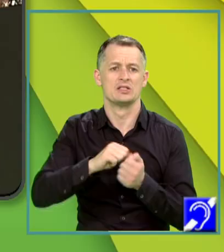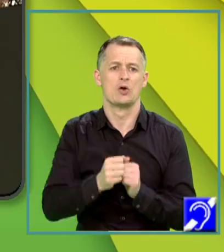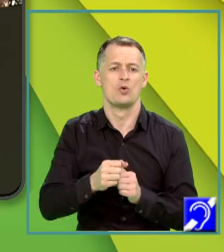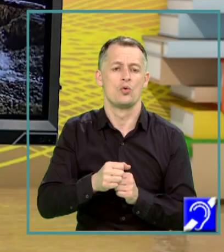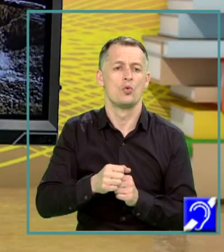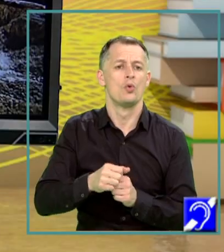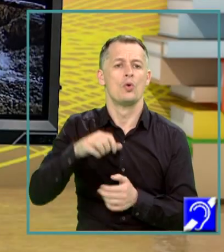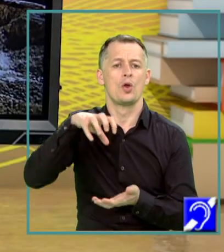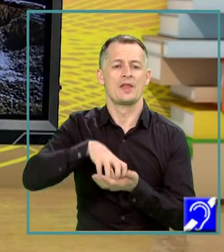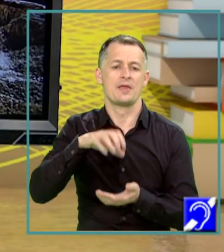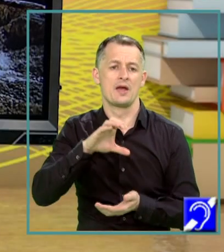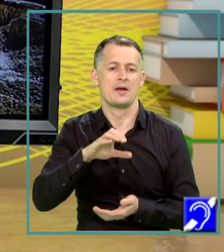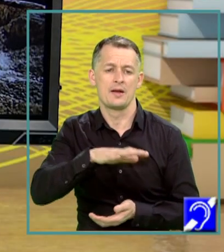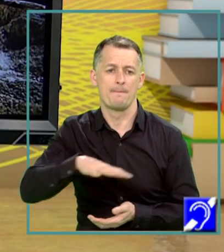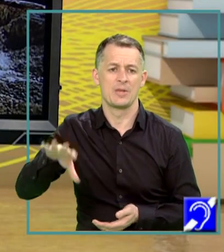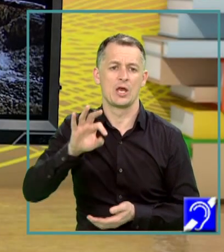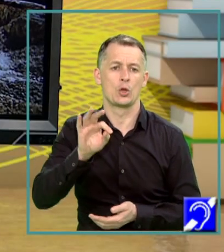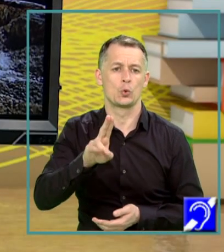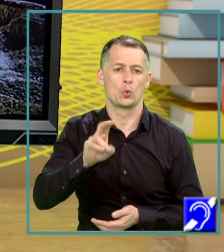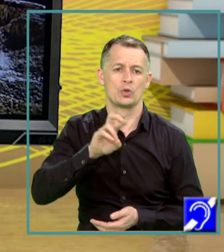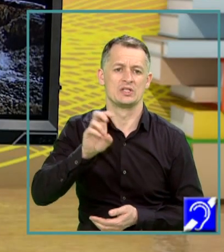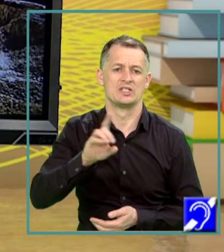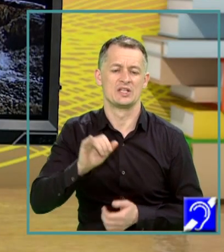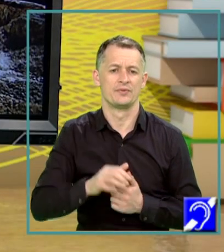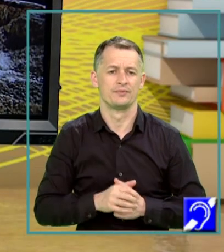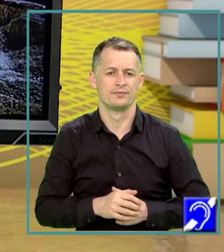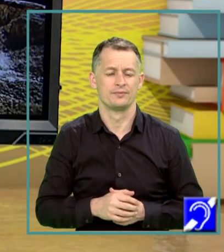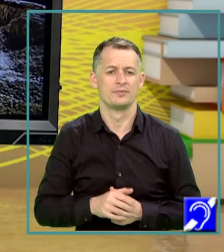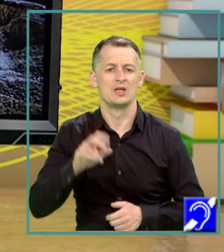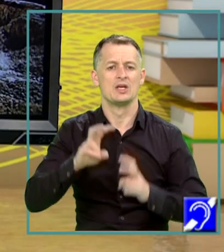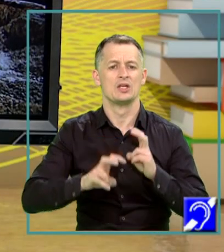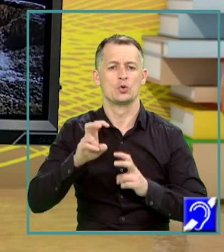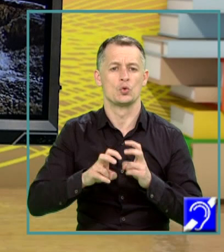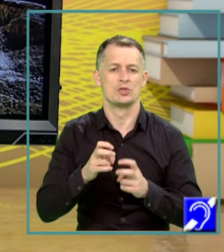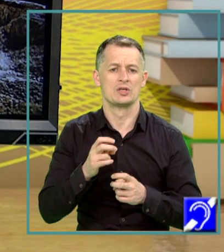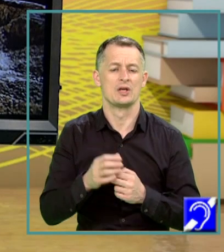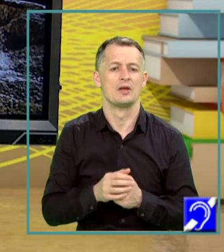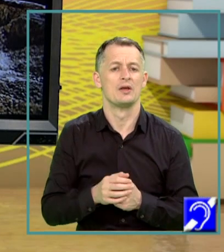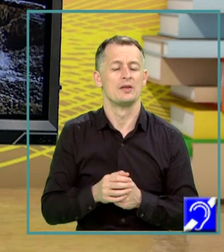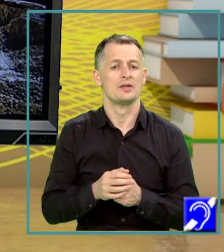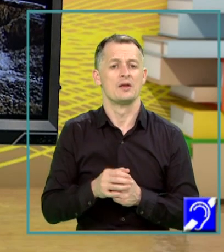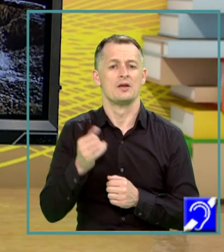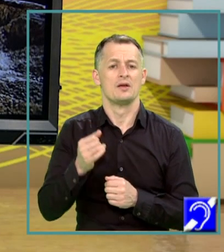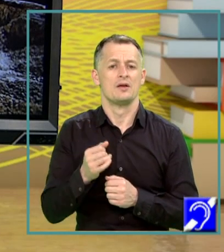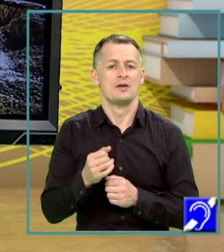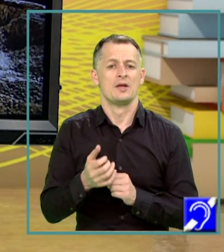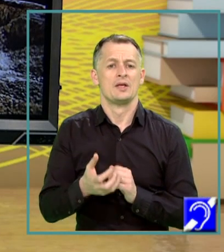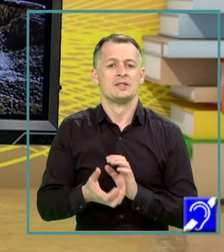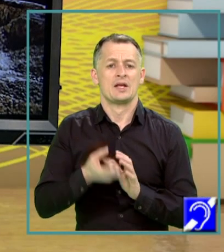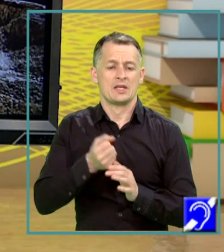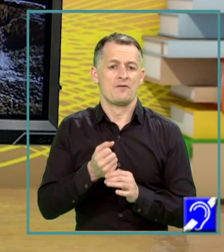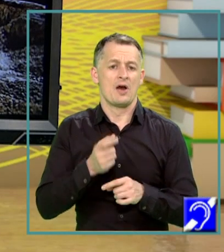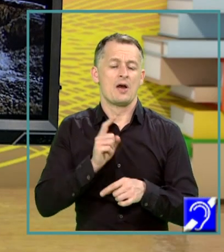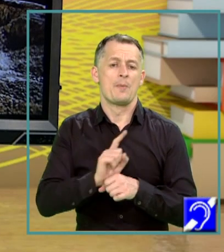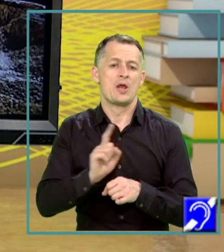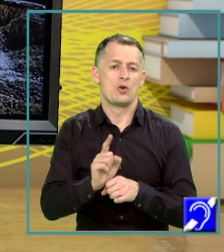Turzii ca industria extractivă a minereurilor neferoase din nou cu aceea spre cu aceeași precizare unele centre